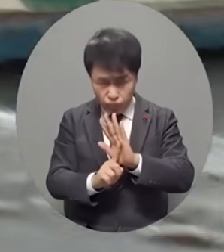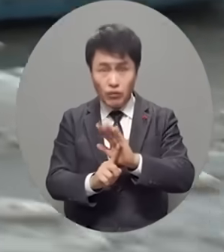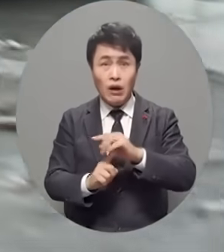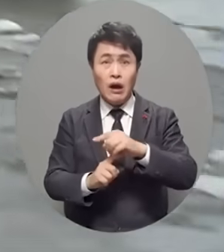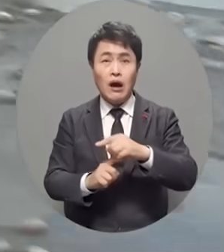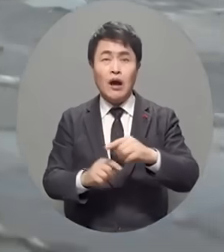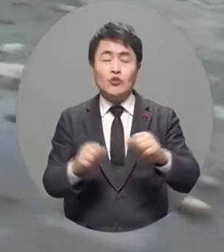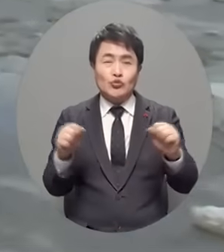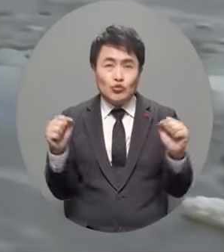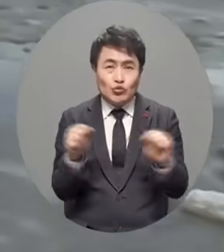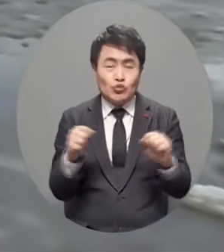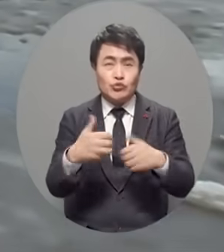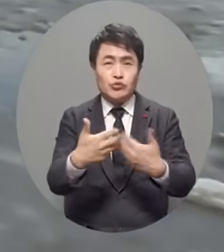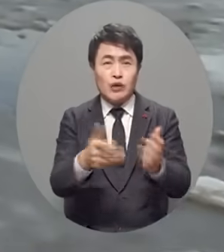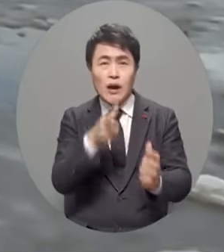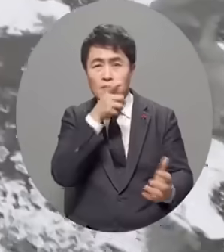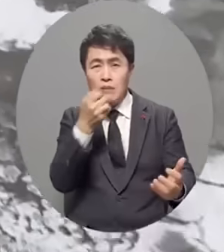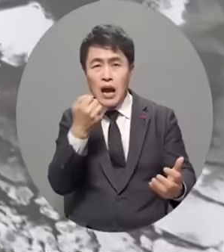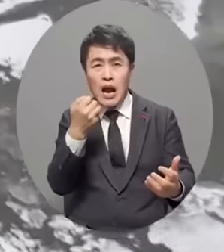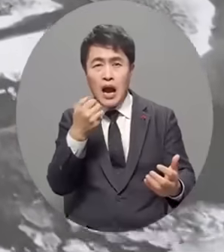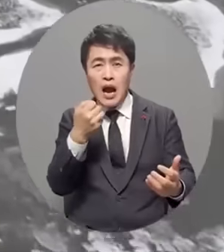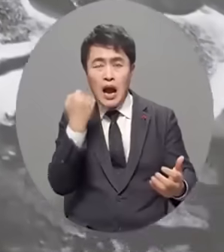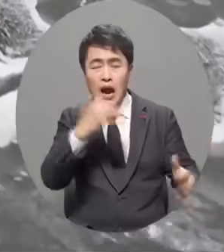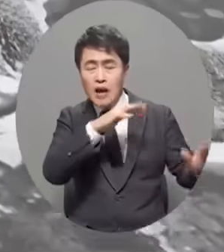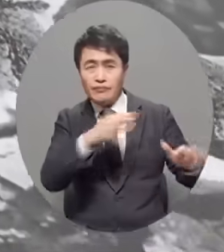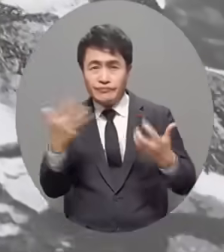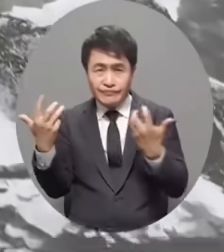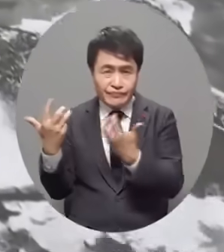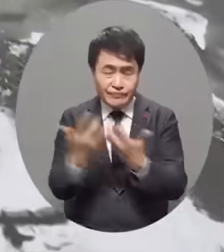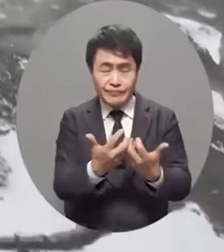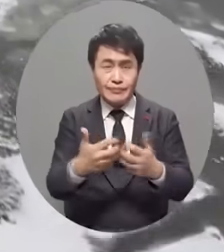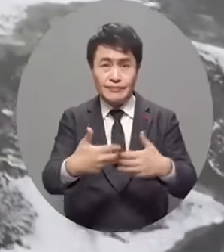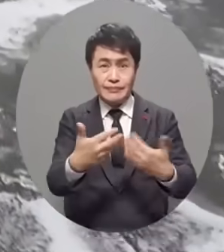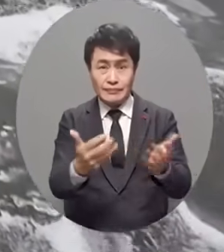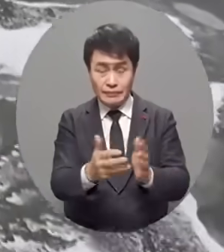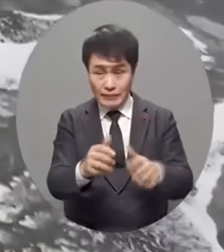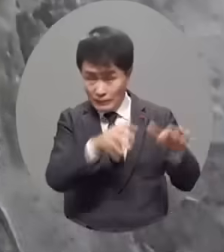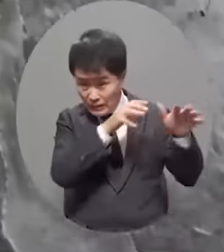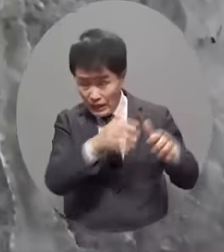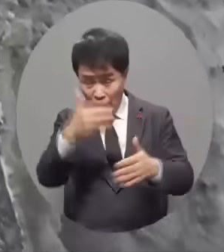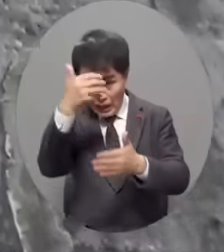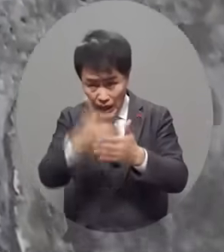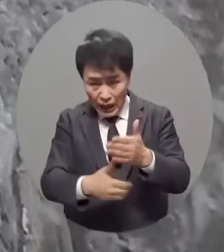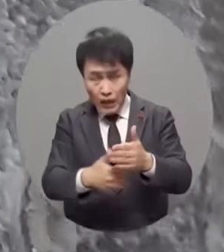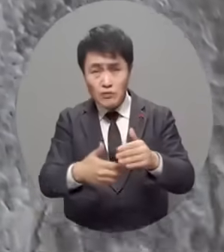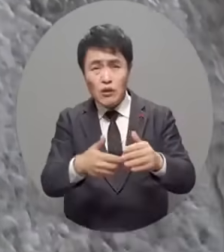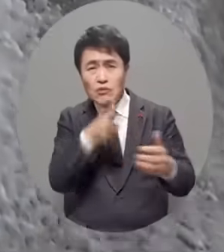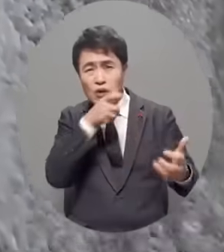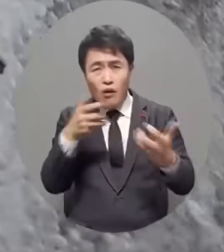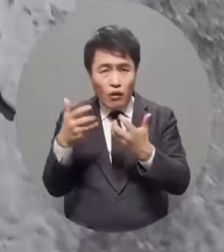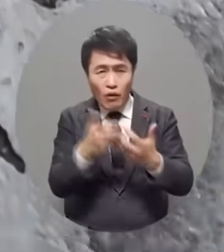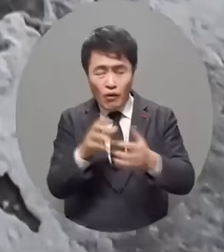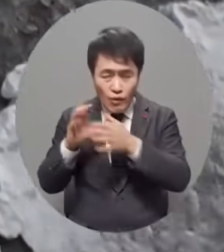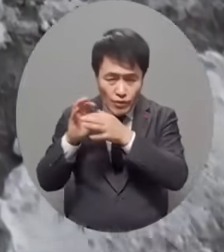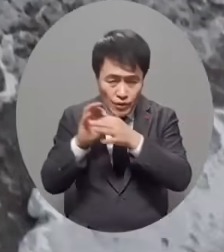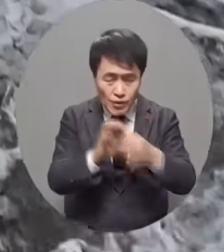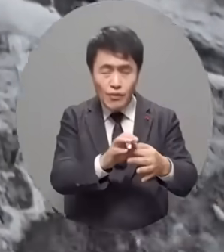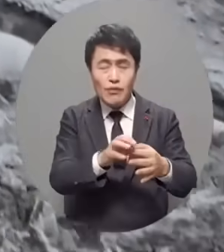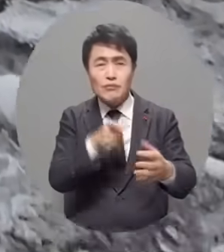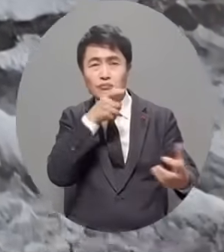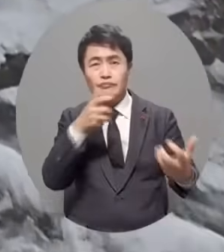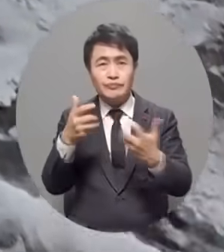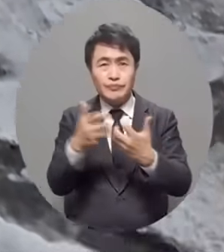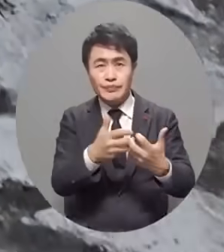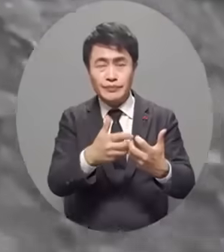이렇게 바닷물까지 꽁꽁 얼었습니다. 썰물 때 남은 물이 얼어 계속 쌓이면서 바닷가부터 얼게 되는데